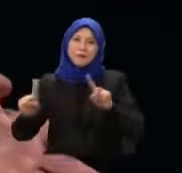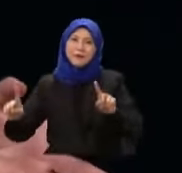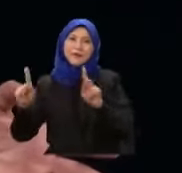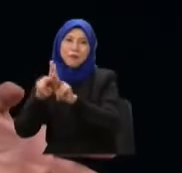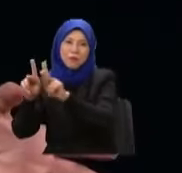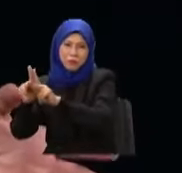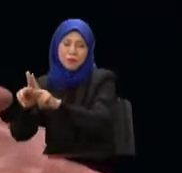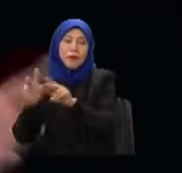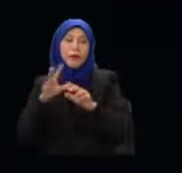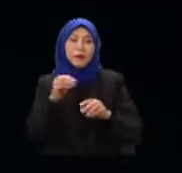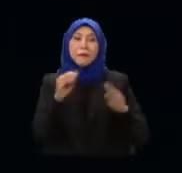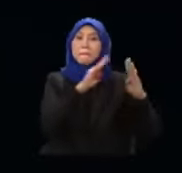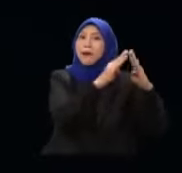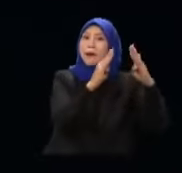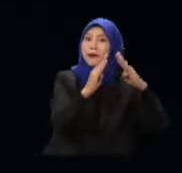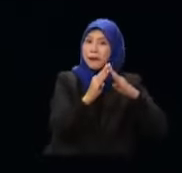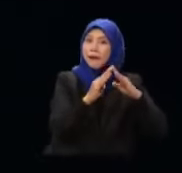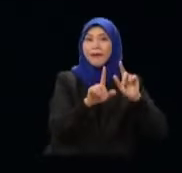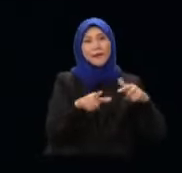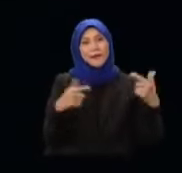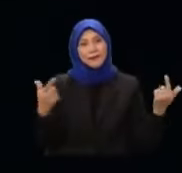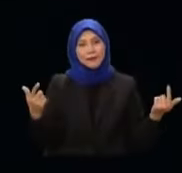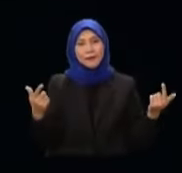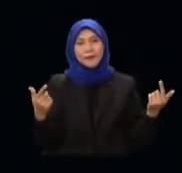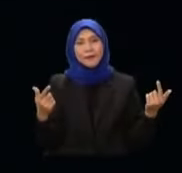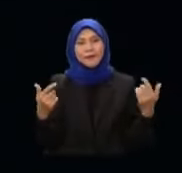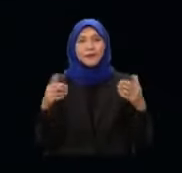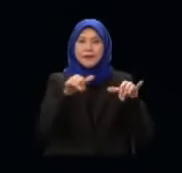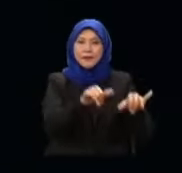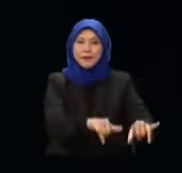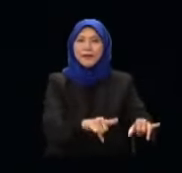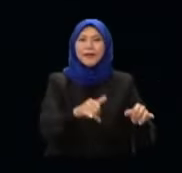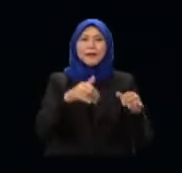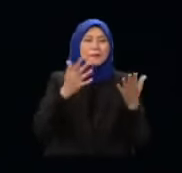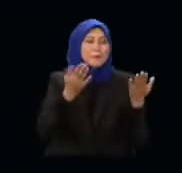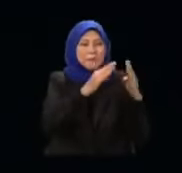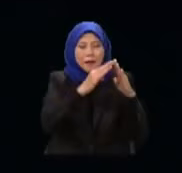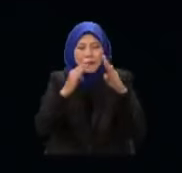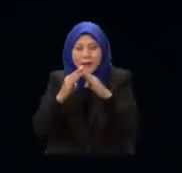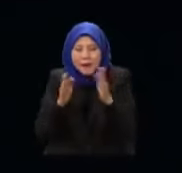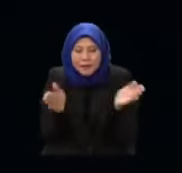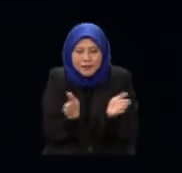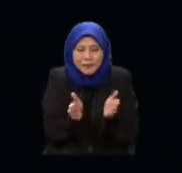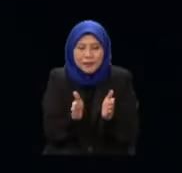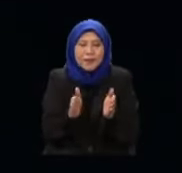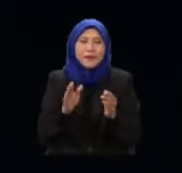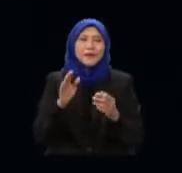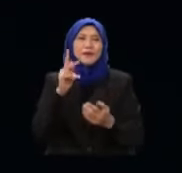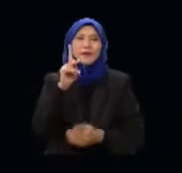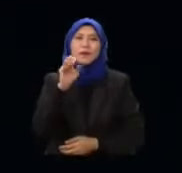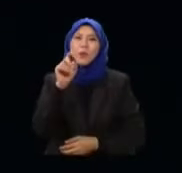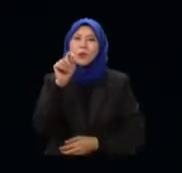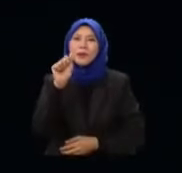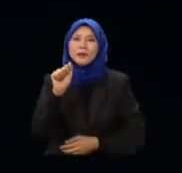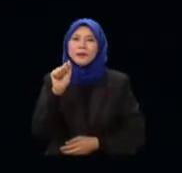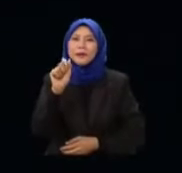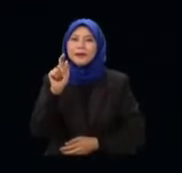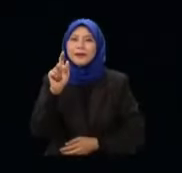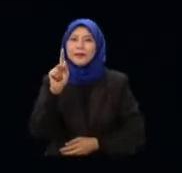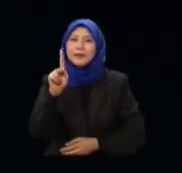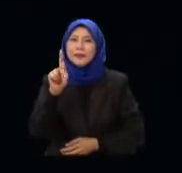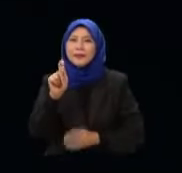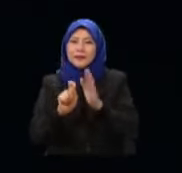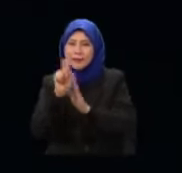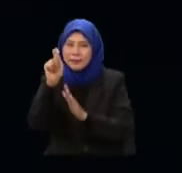duduk dalam kesempatan daftar itu elah dalam kawasan pekan kecil daerahku tinggi Panda ban Dakota